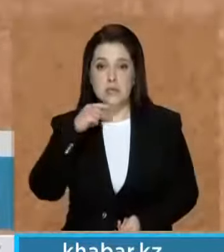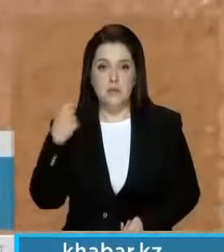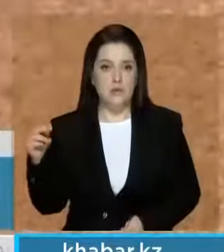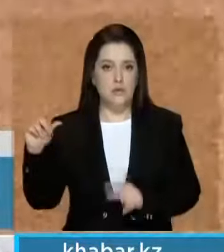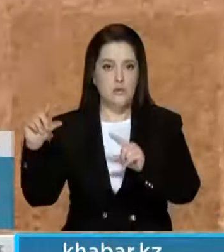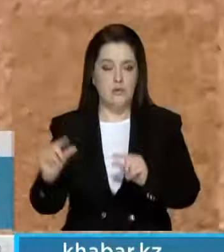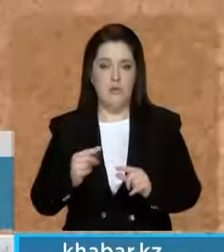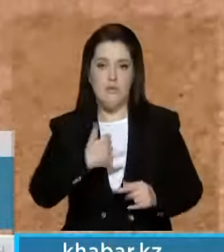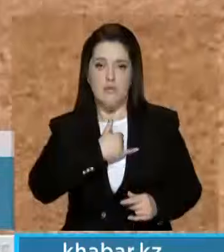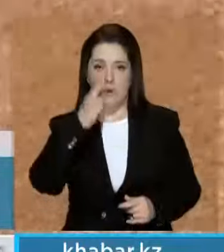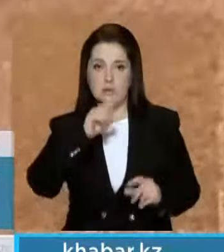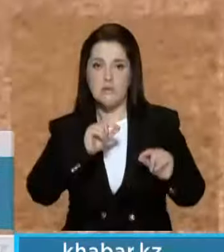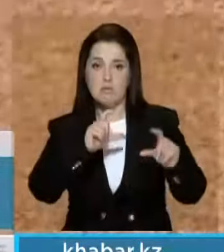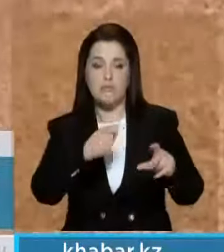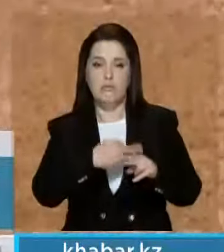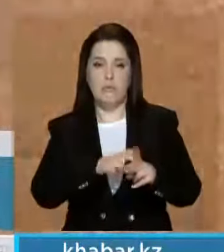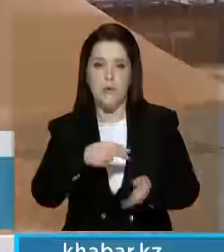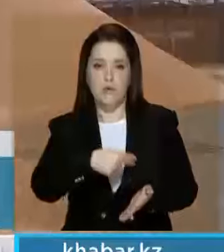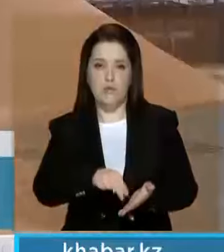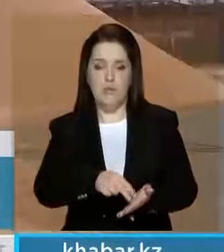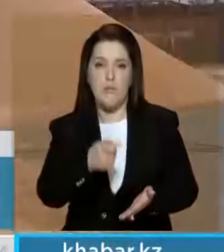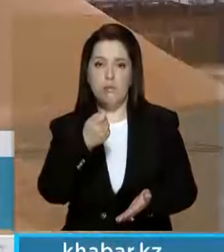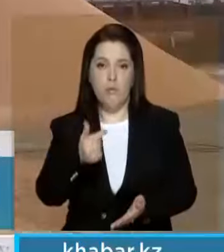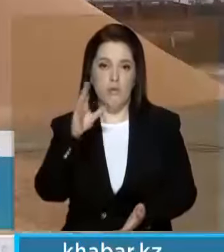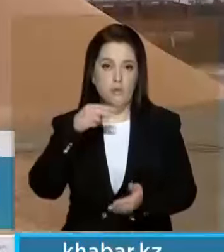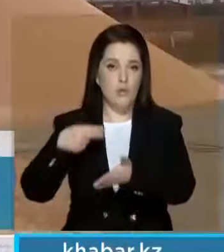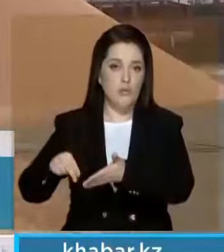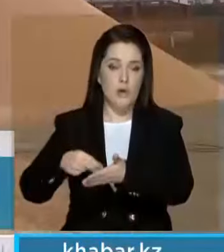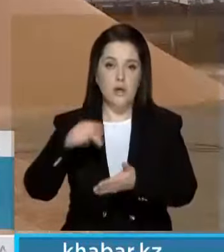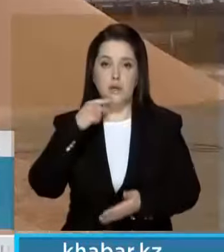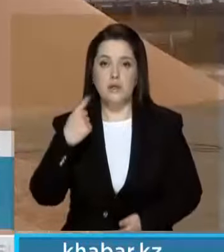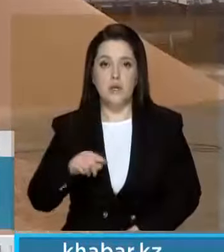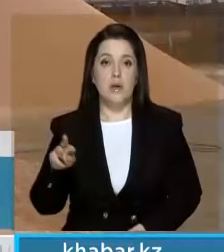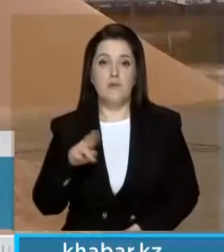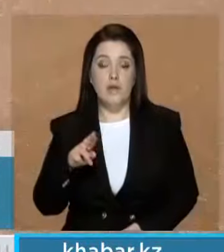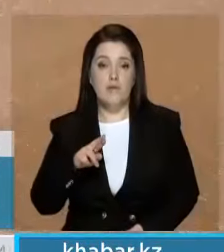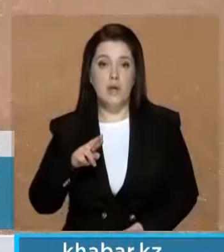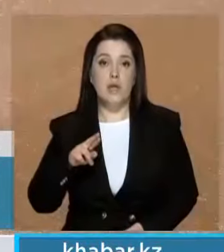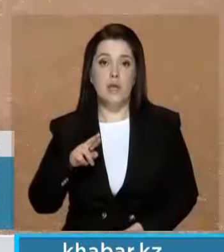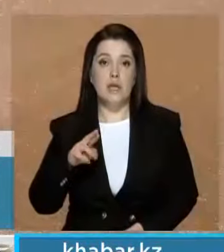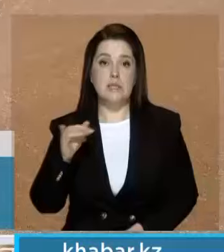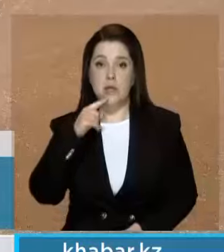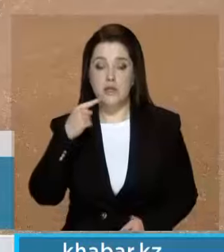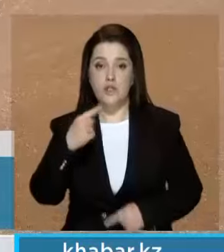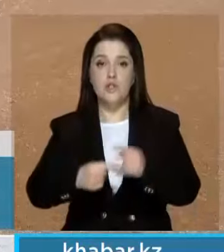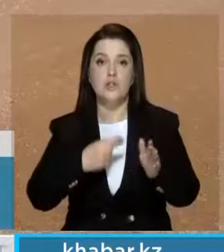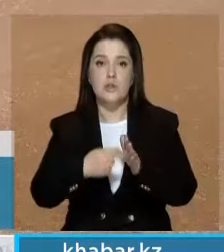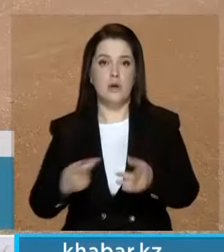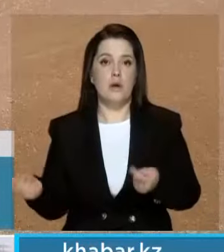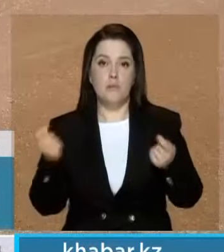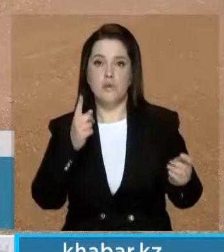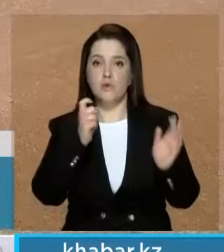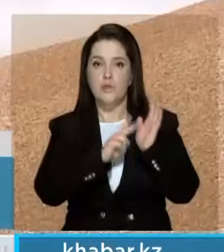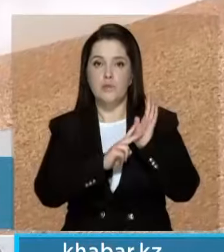приводит к снижению спроса на внутреннем рынке и падению цен. Так, в январе этого года из России по железной дороге завезли